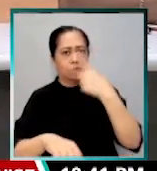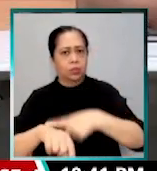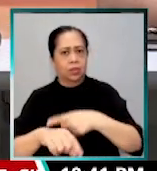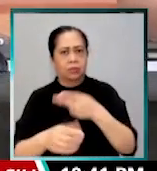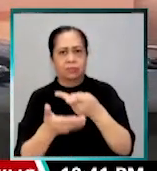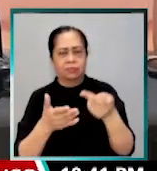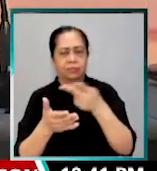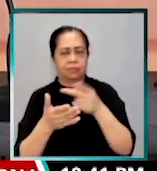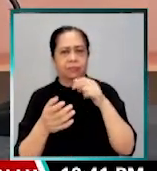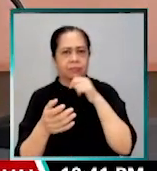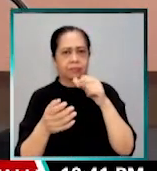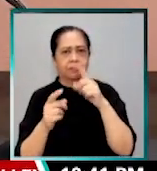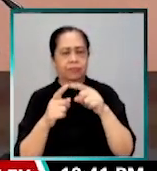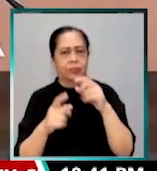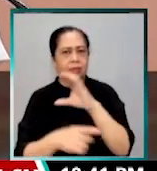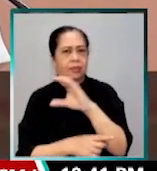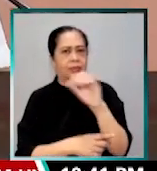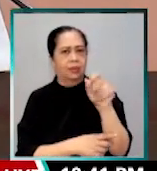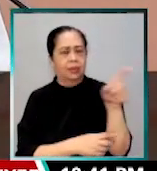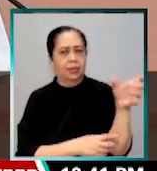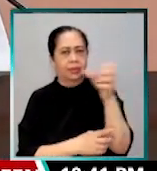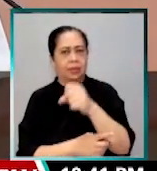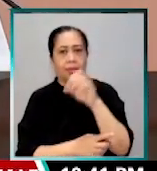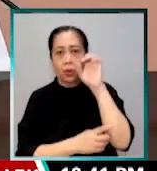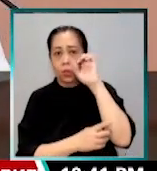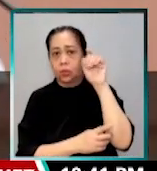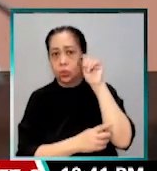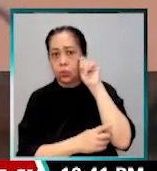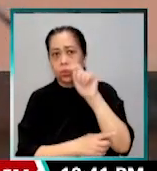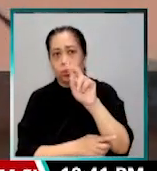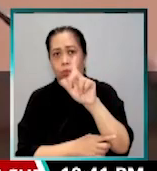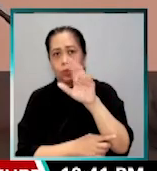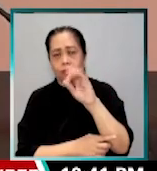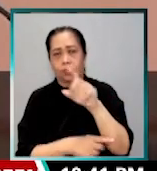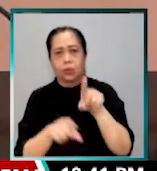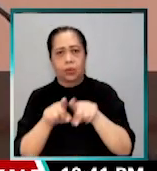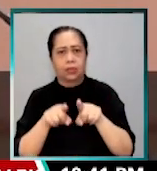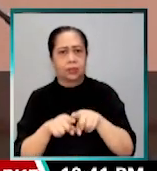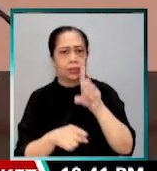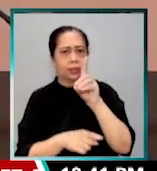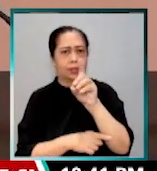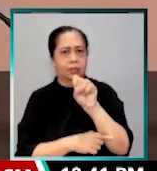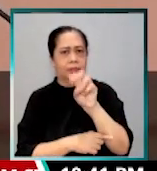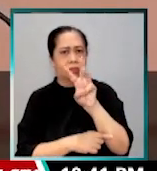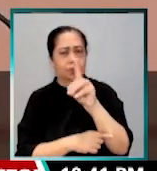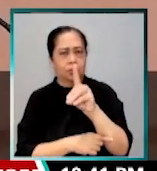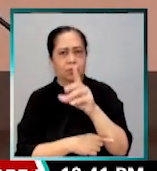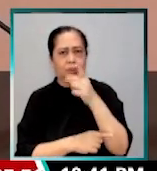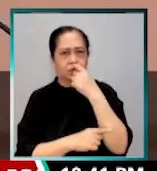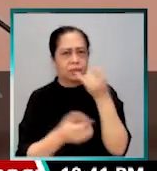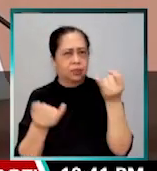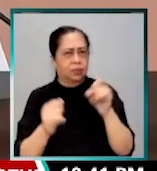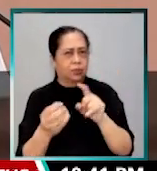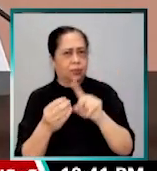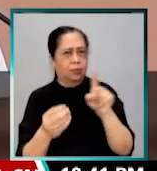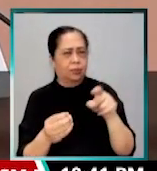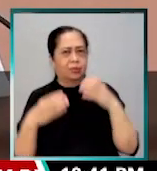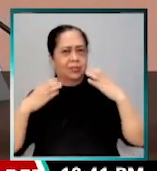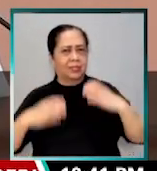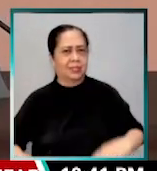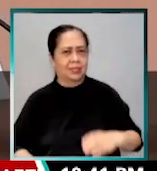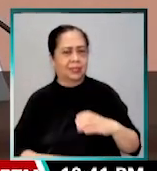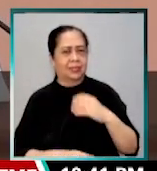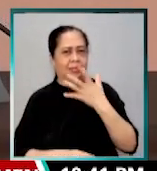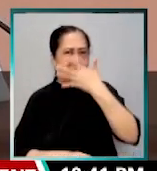ma-bypass ng Commission on Appointment si Erwin Tulfo bilang DSWD Secretary dahil sa issue sa kanyang citizenship at